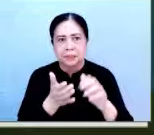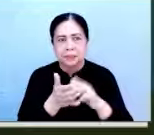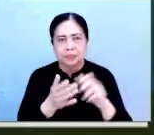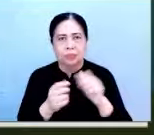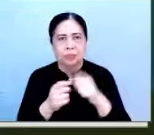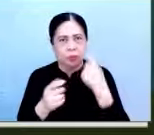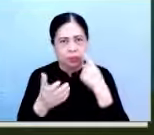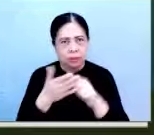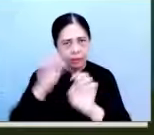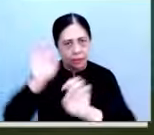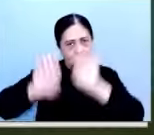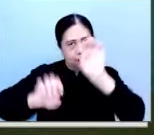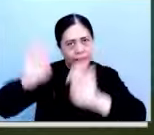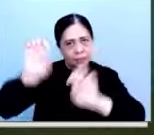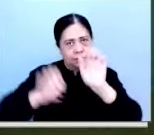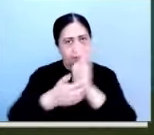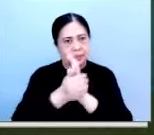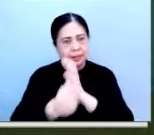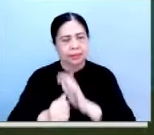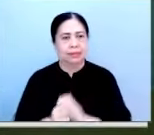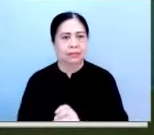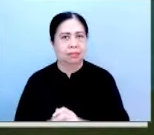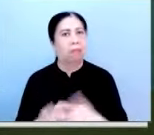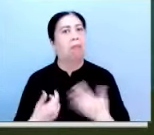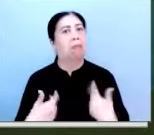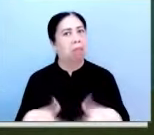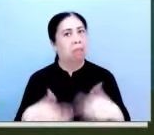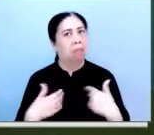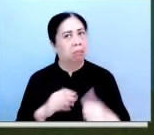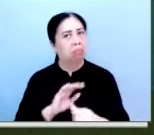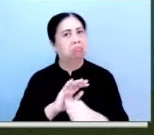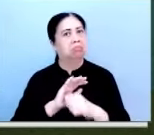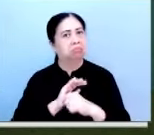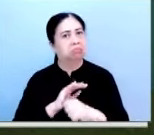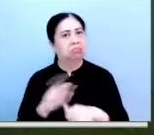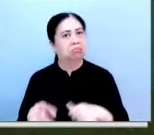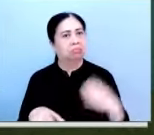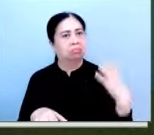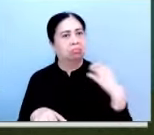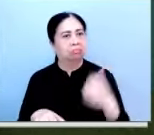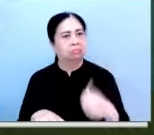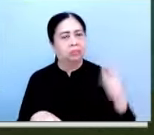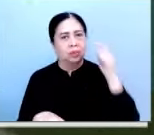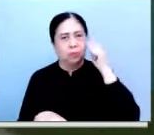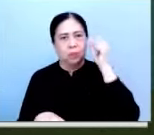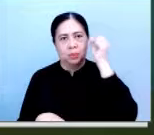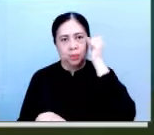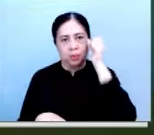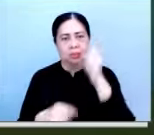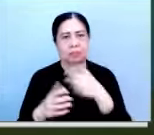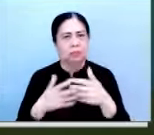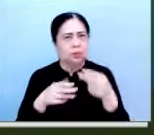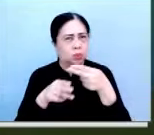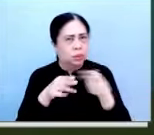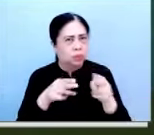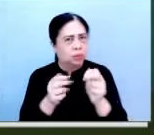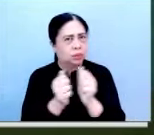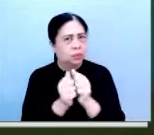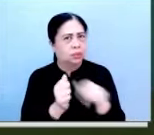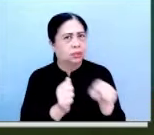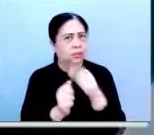ang level ng talento nila. Impressed naman ang bagong head coach ng Pinas na si Tom St. Feet kahit saglit pa lang nakakasama ang